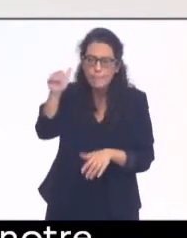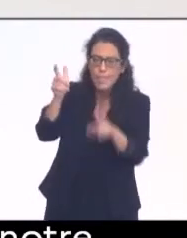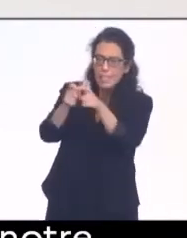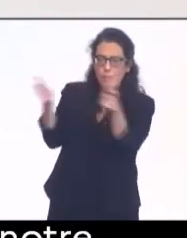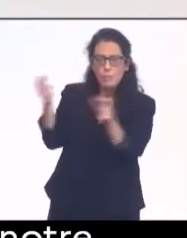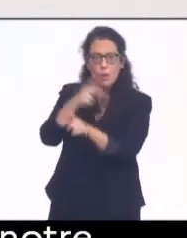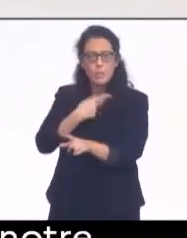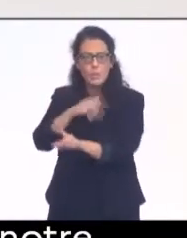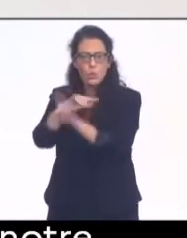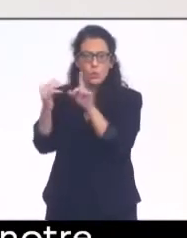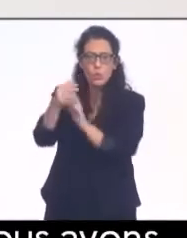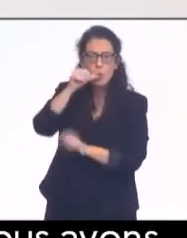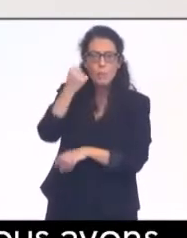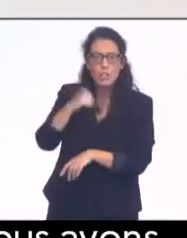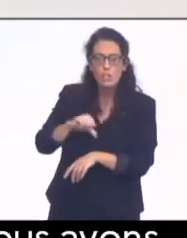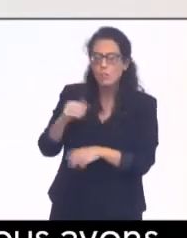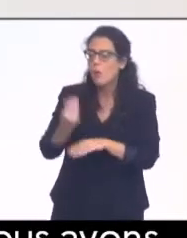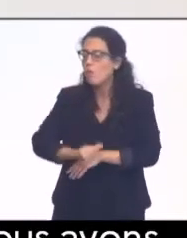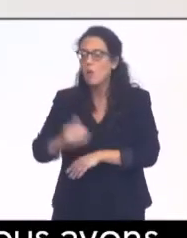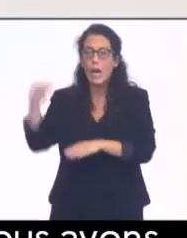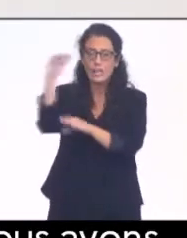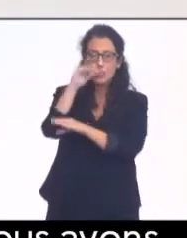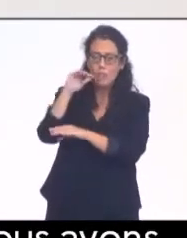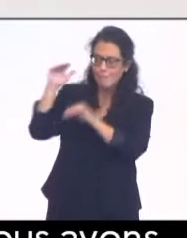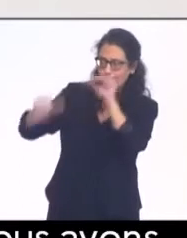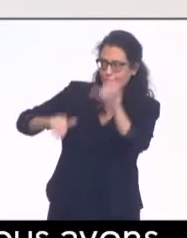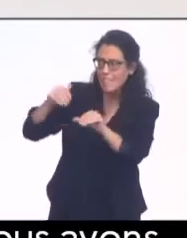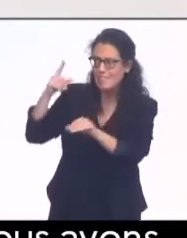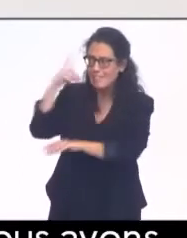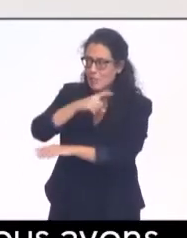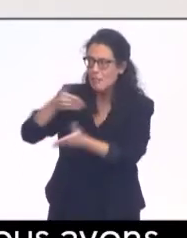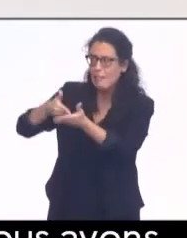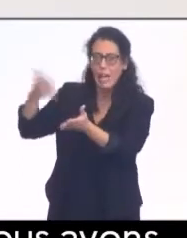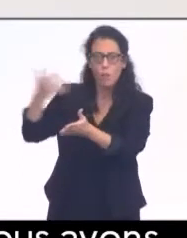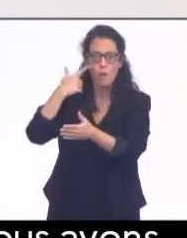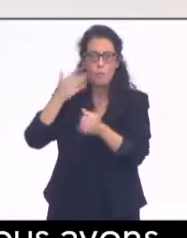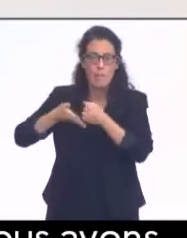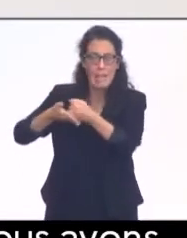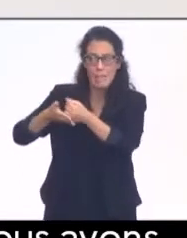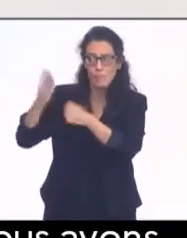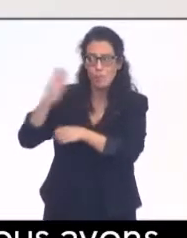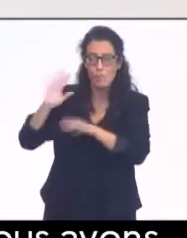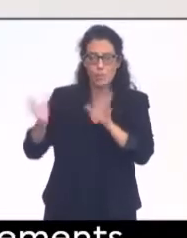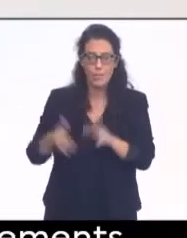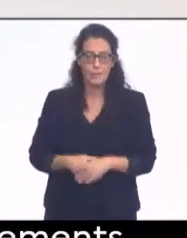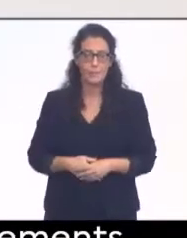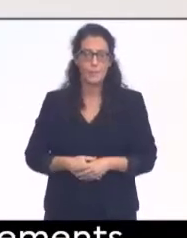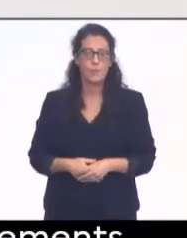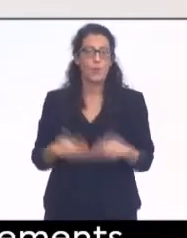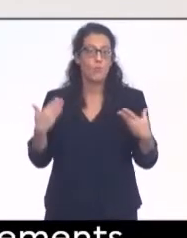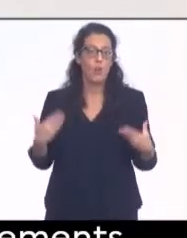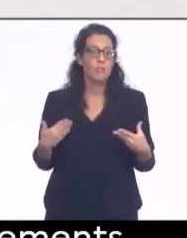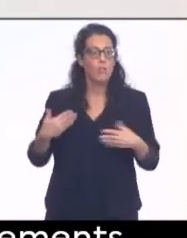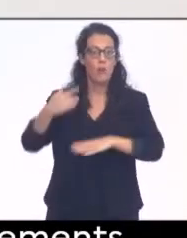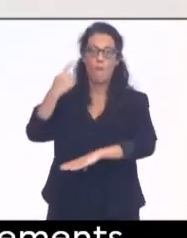enfants et adultes, pour s'assurer et pour voir où sont les difficultés, pour venir en coopération et en collaboration. Donc pour l'instant, je vous rappelle, la frontière n'est